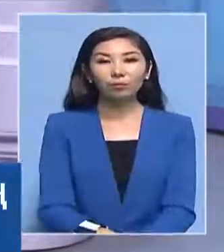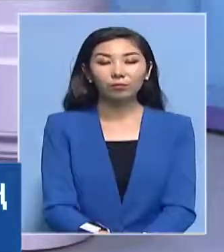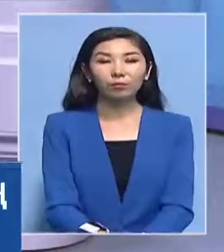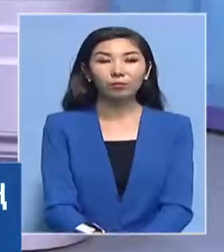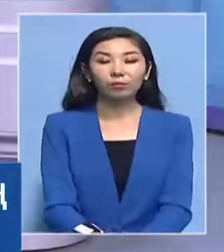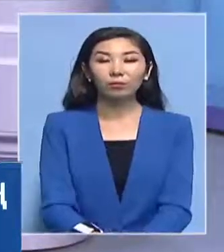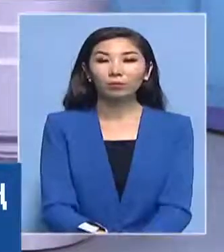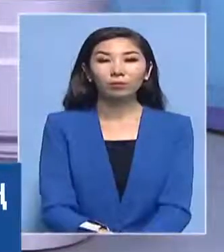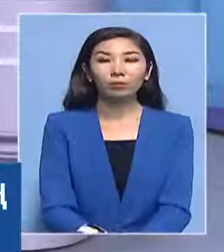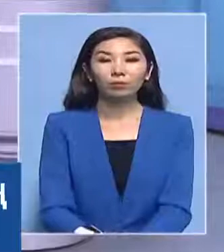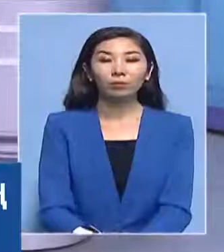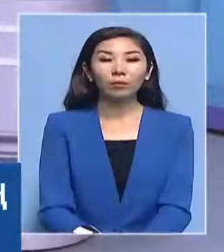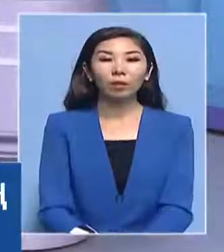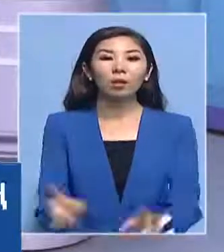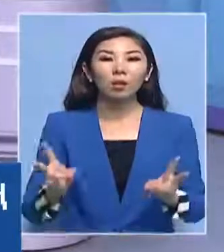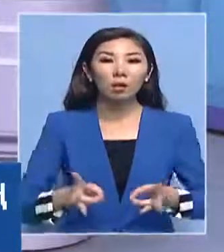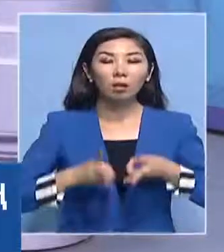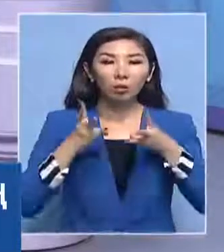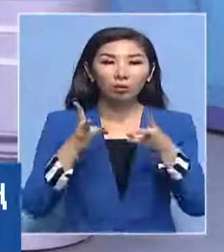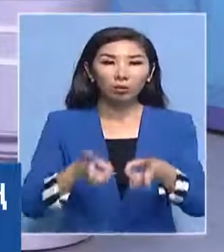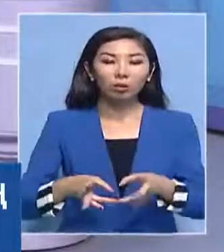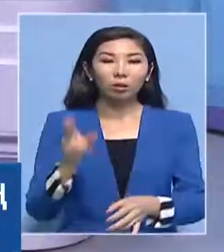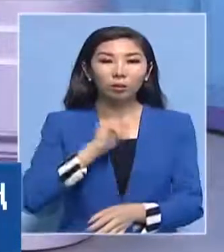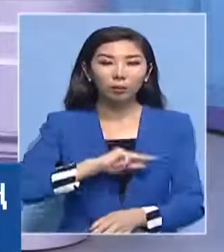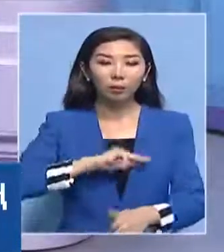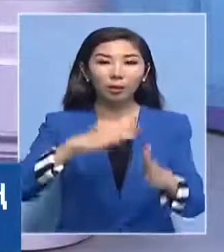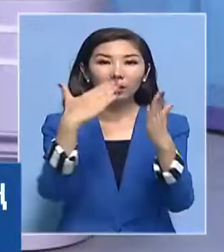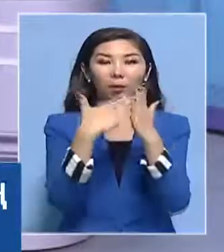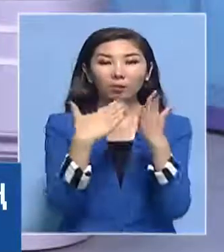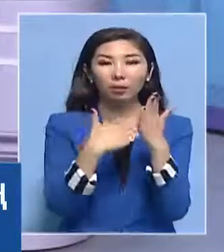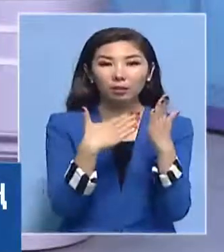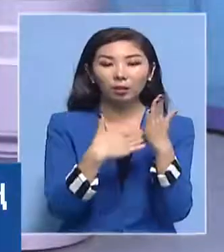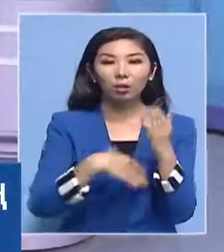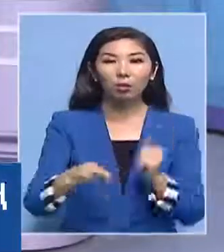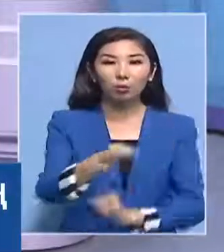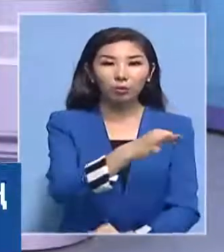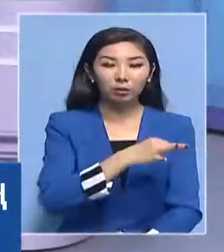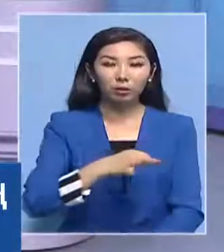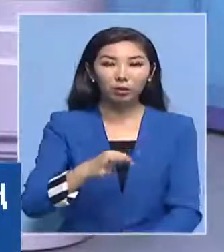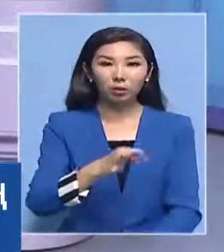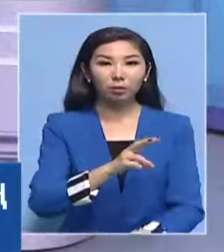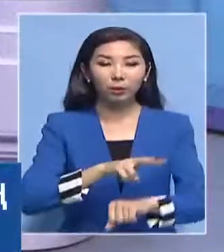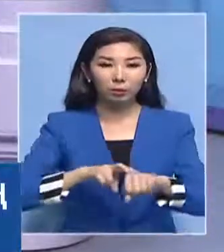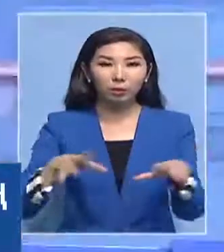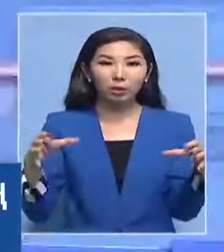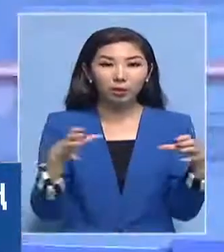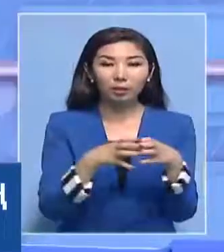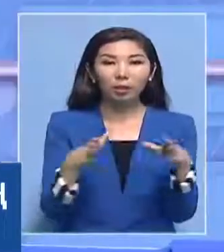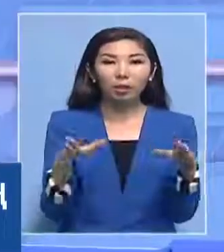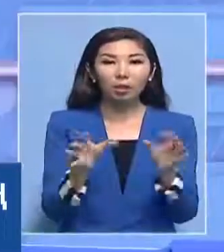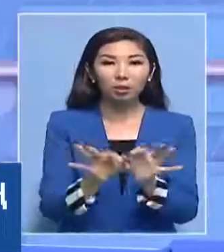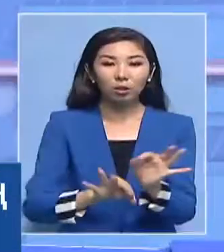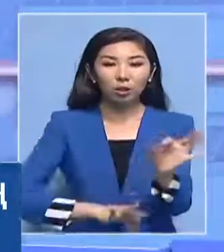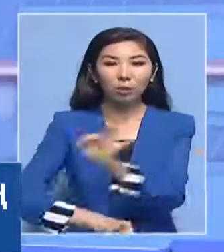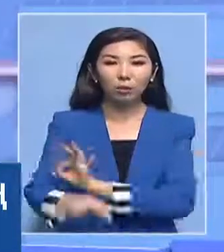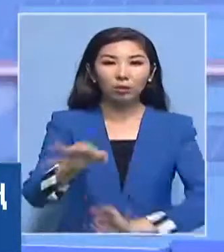енді. Енді қауіпсіз еңбек бағдарламасы облыстық еңбек инспекциясымен бірлескен жарқын жобалардың